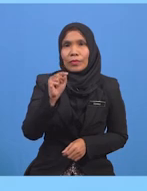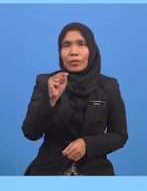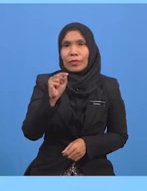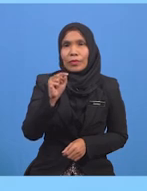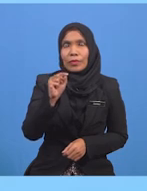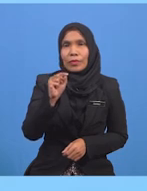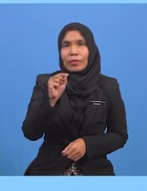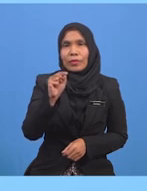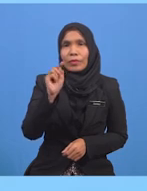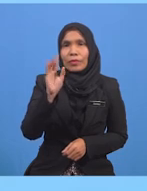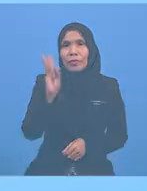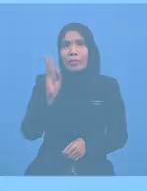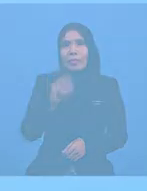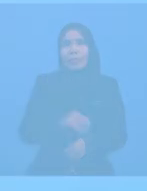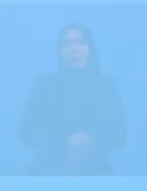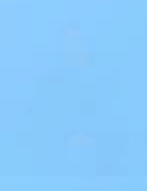76/15 km.